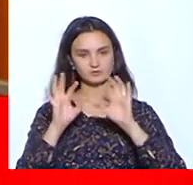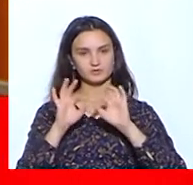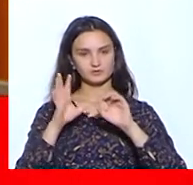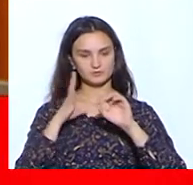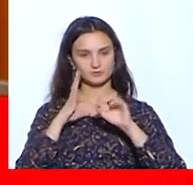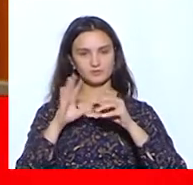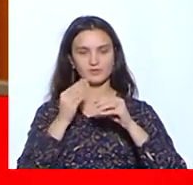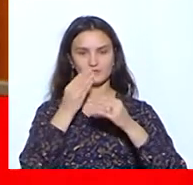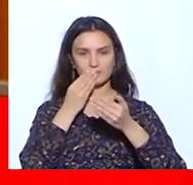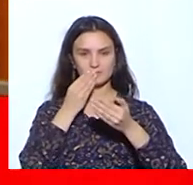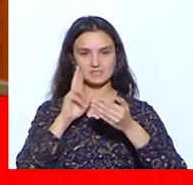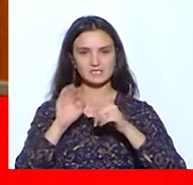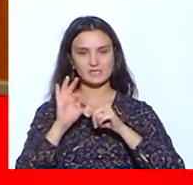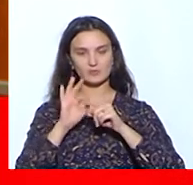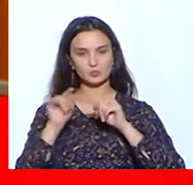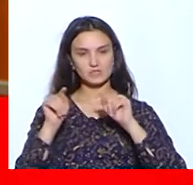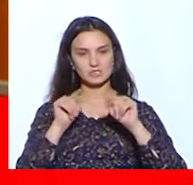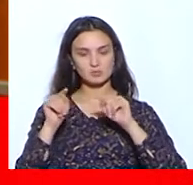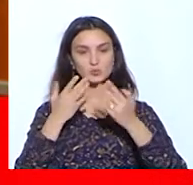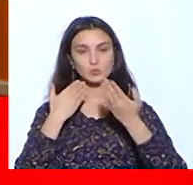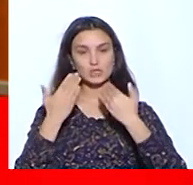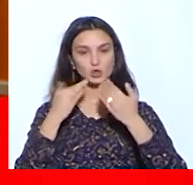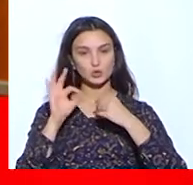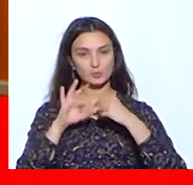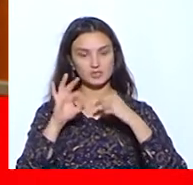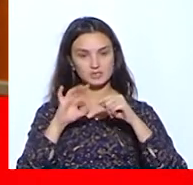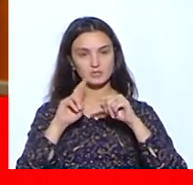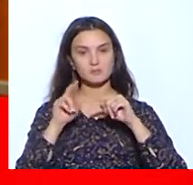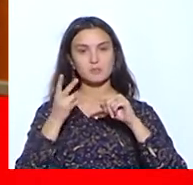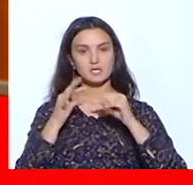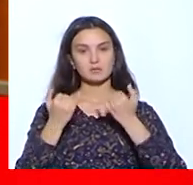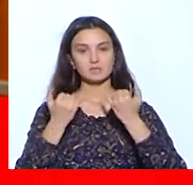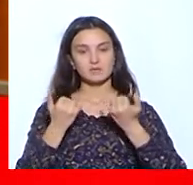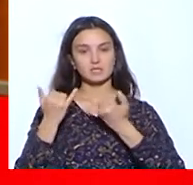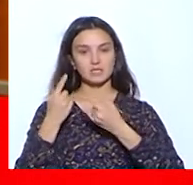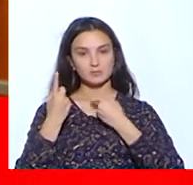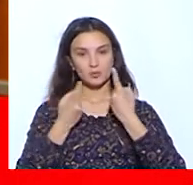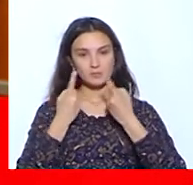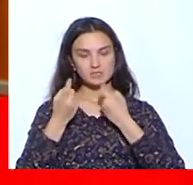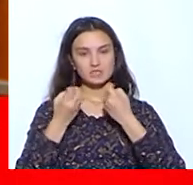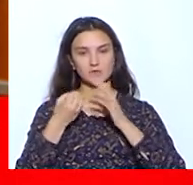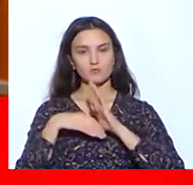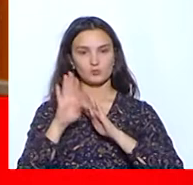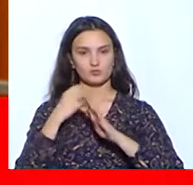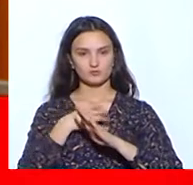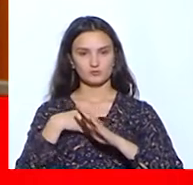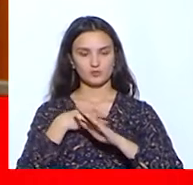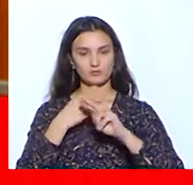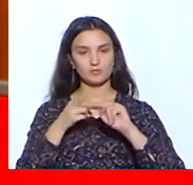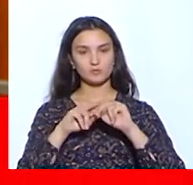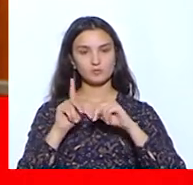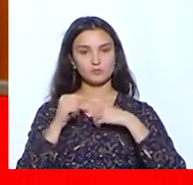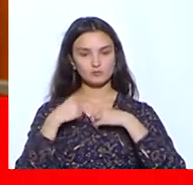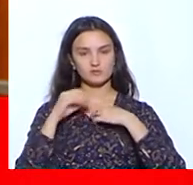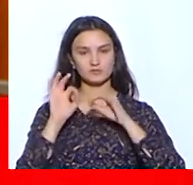გვისაუბრია კვების და ნერვული სისტემის ურთიერთობაზე, მაგრამ დღევანდელი ინფორმაცია კიდევ უფრო მნიშვნელოვანია, იმიტომ რომ